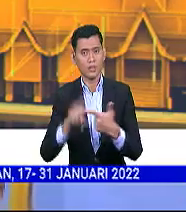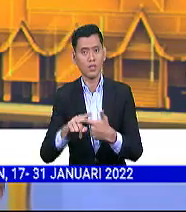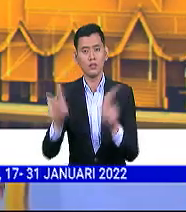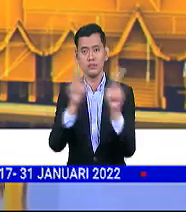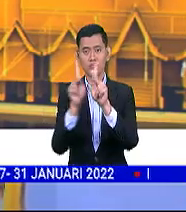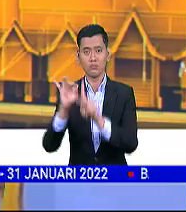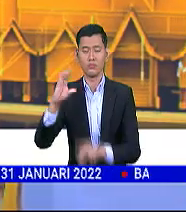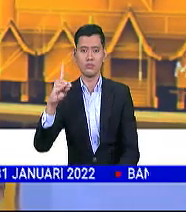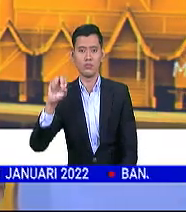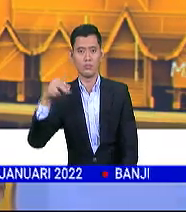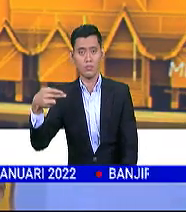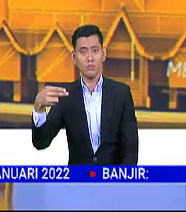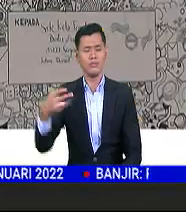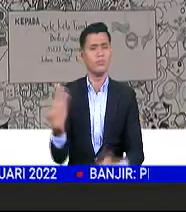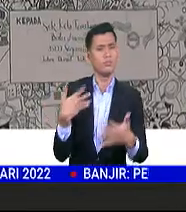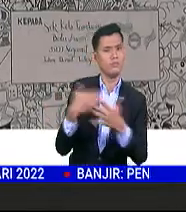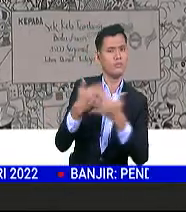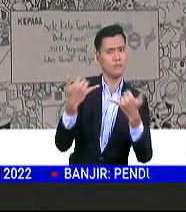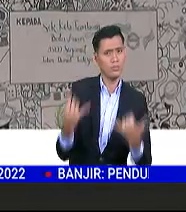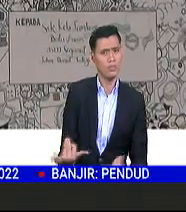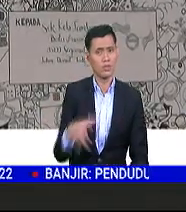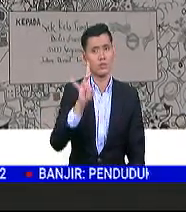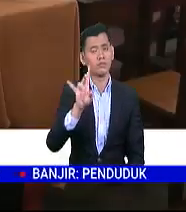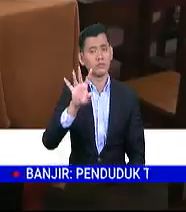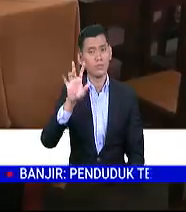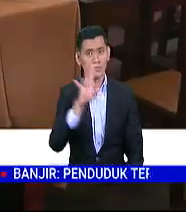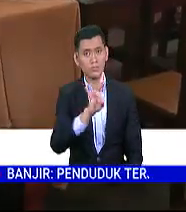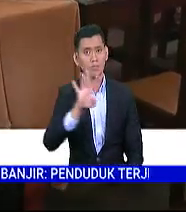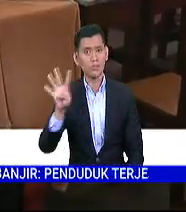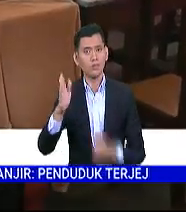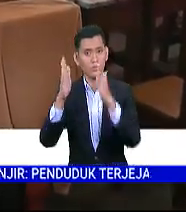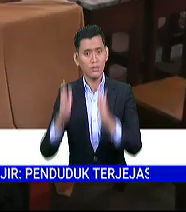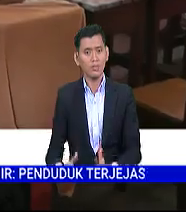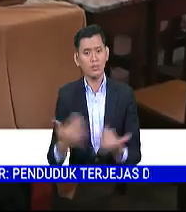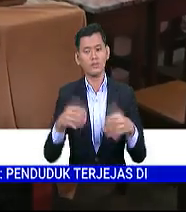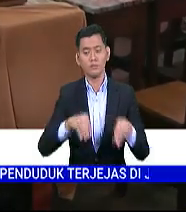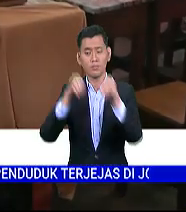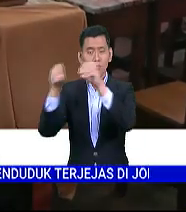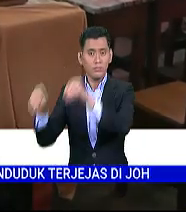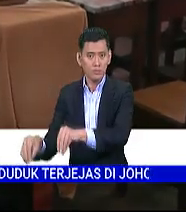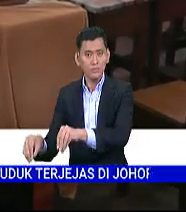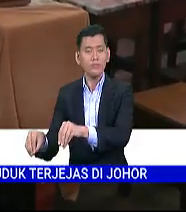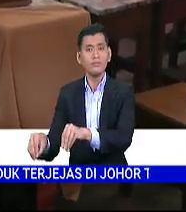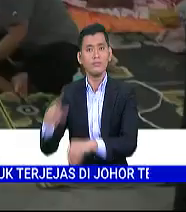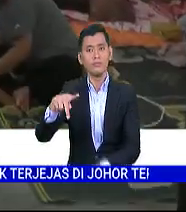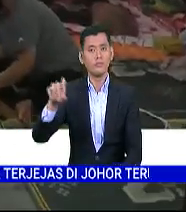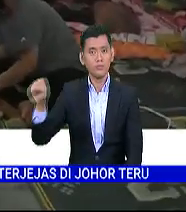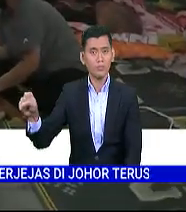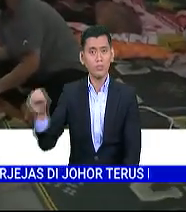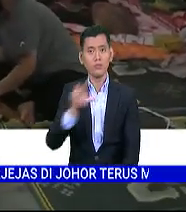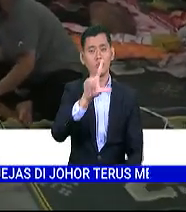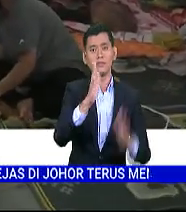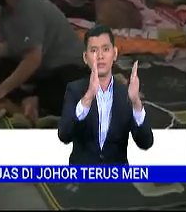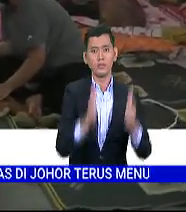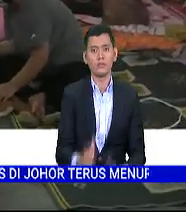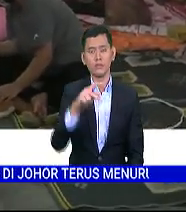Sedeng. Sehingga kini 74 penduduk terjejas ditempatkan di PPS Sekolah Agama Gemerih, manakala 3 penduduk